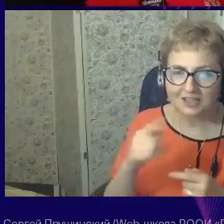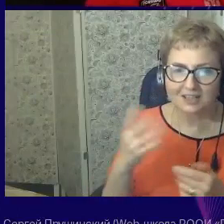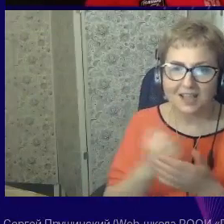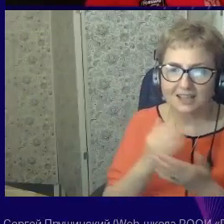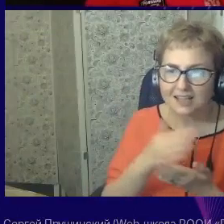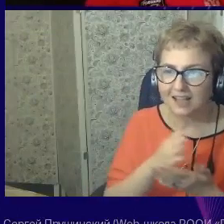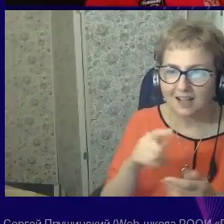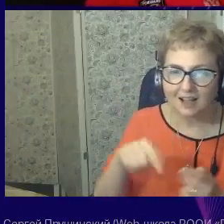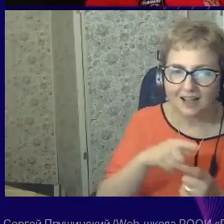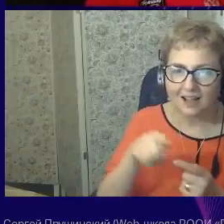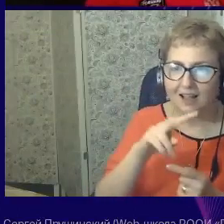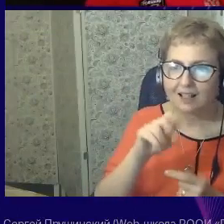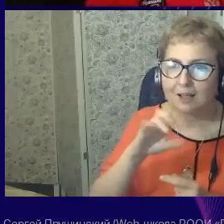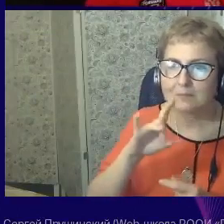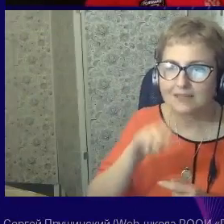лабиринты. И